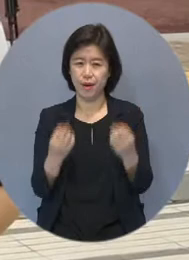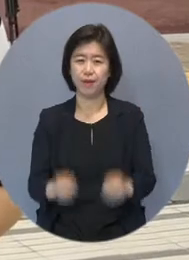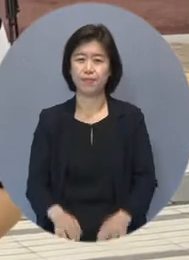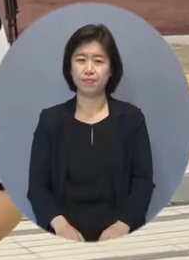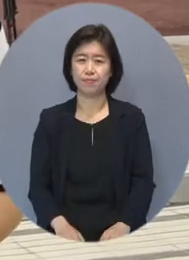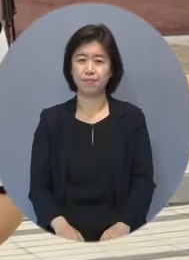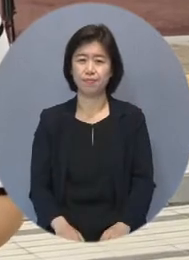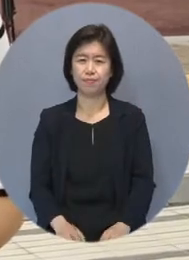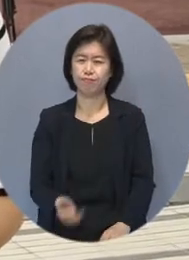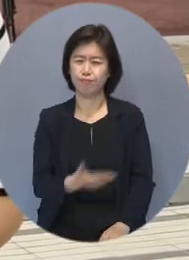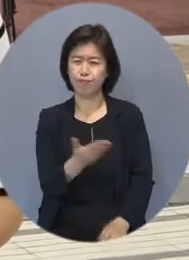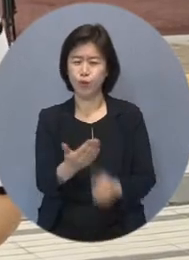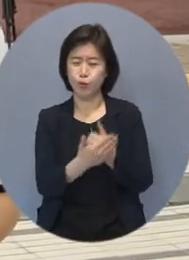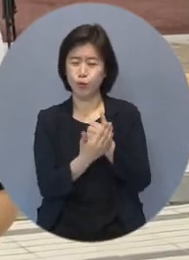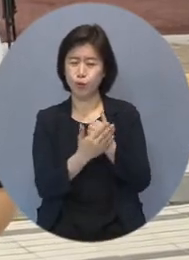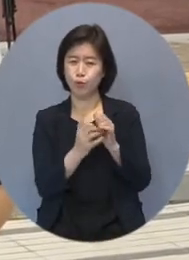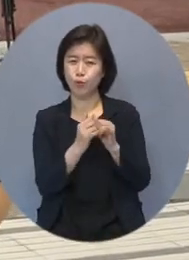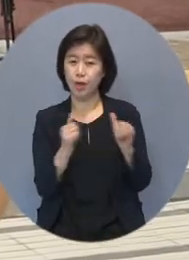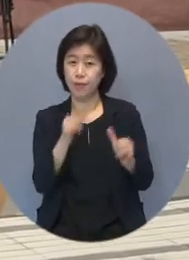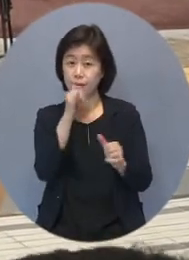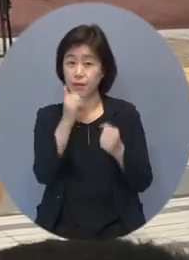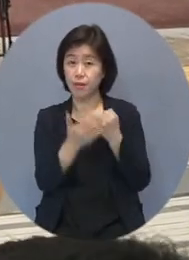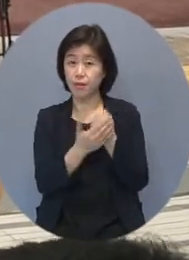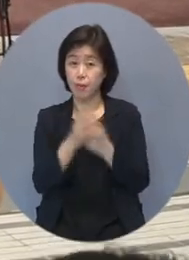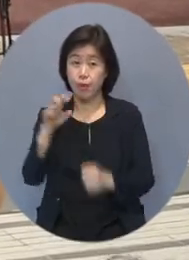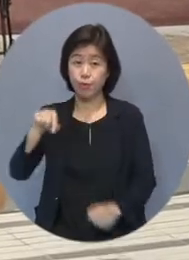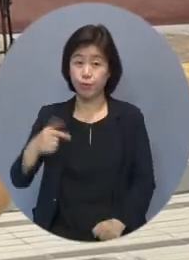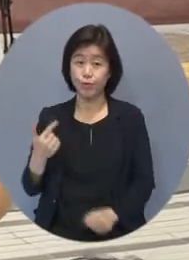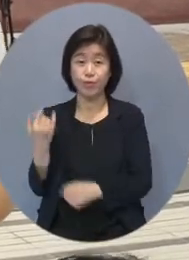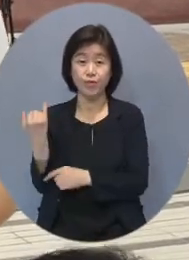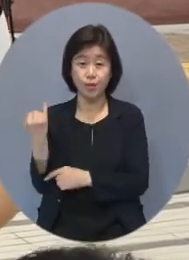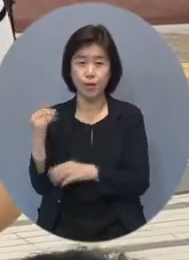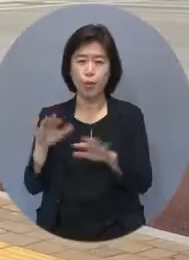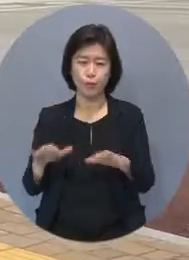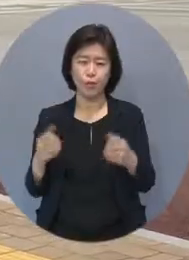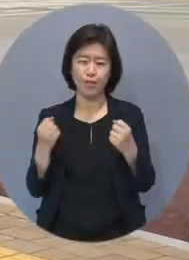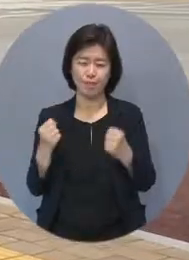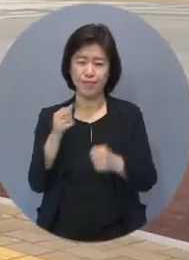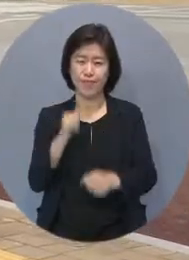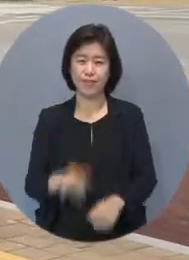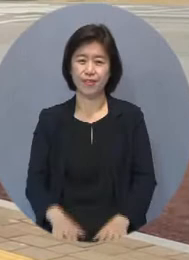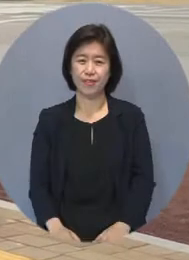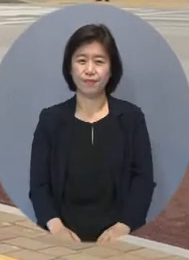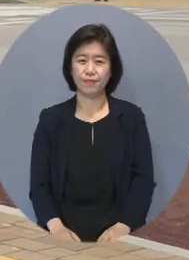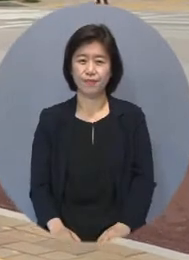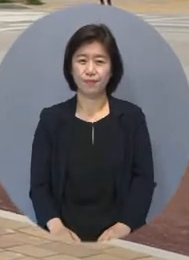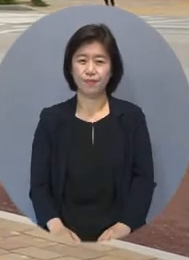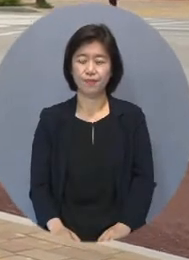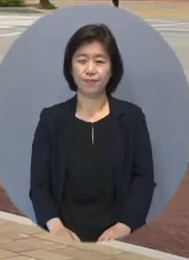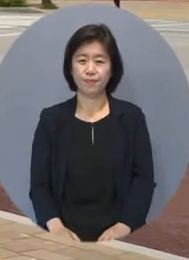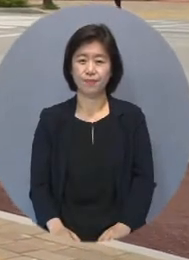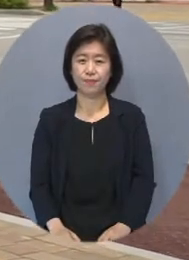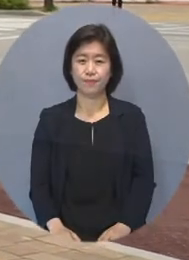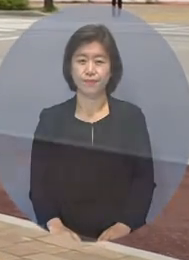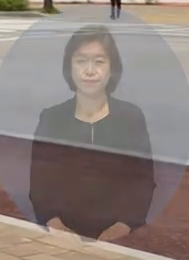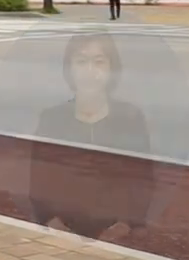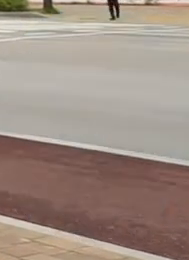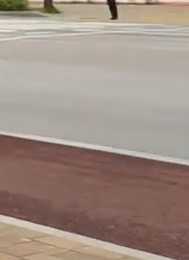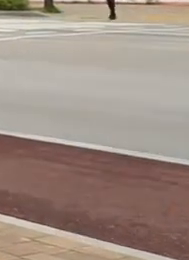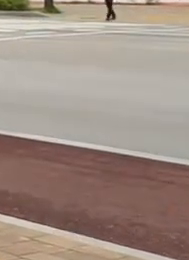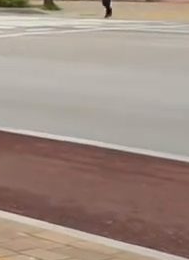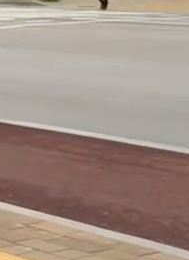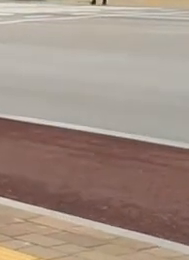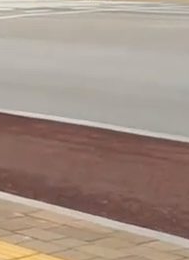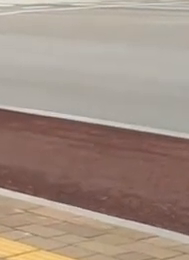그들이 있어 문미희 소장은 오늘도 힘이 납니다. 오늘에서도 여기도 많이 돌아다닐 거야, 그치? 한 군데만